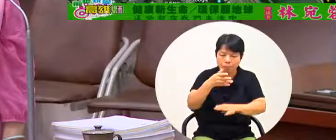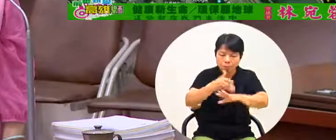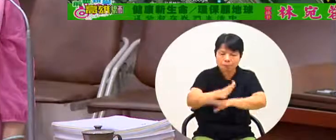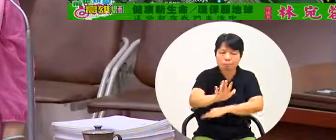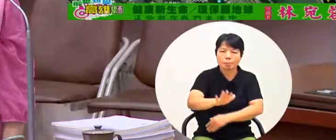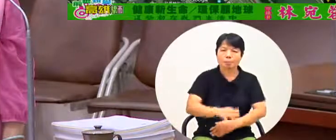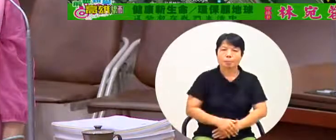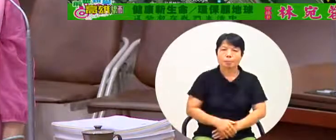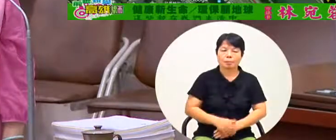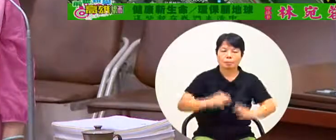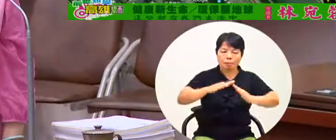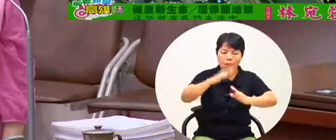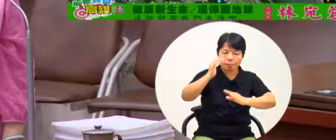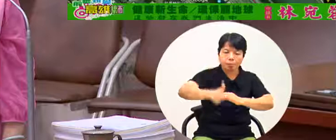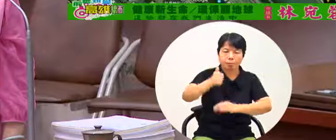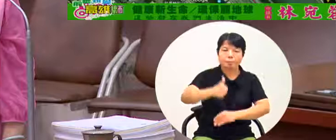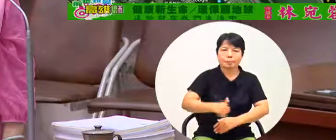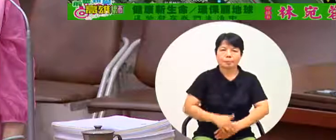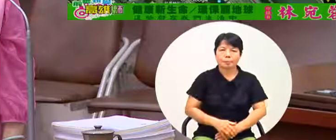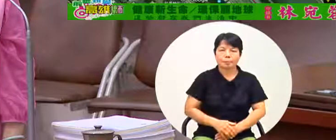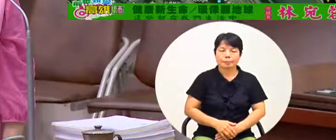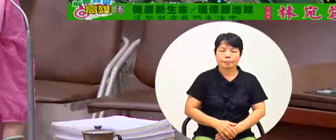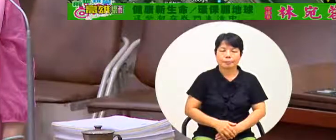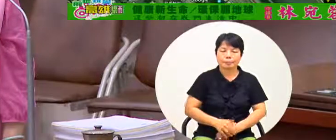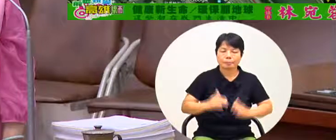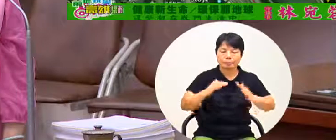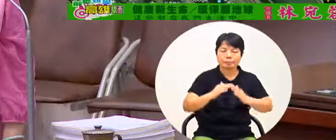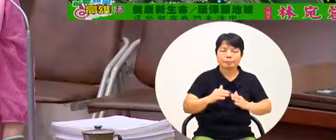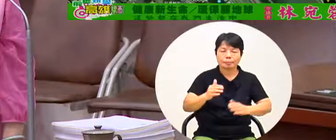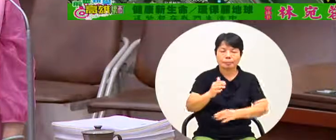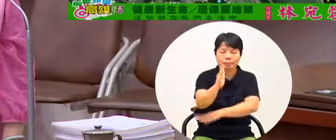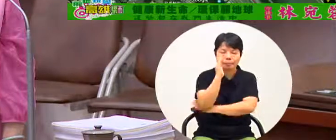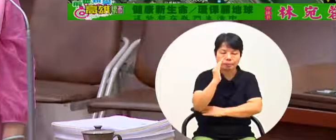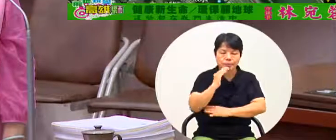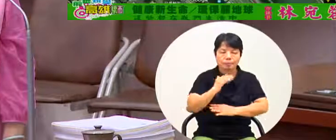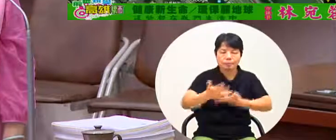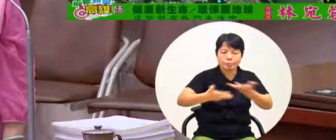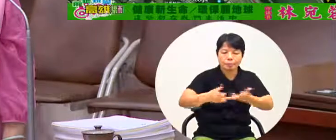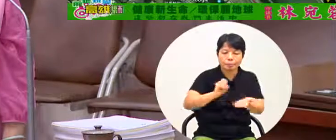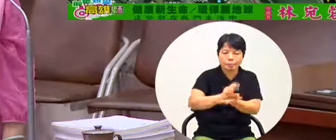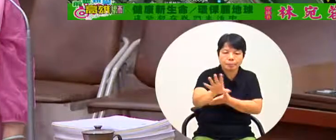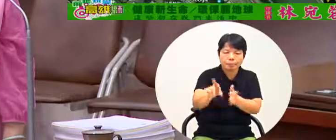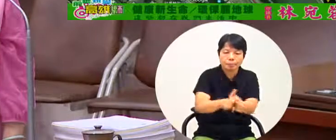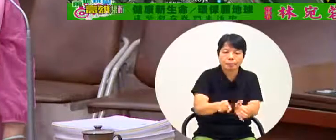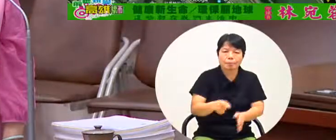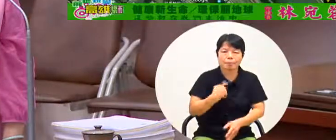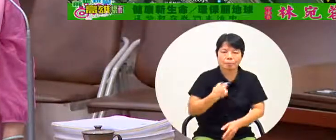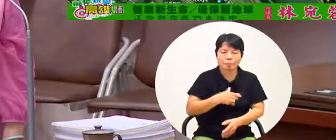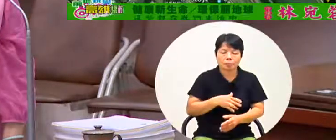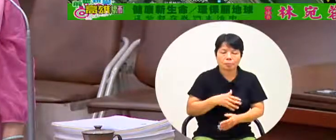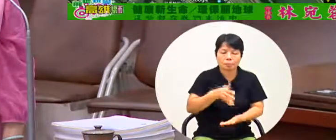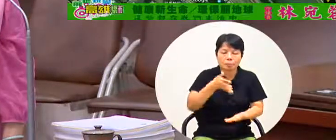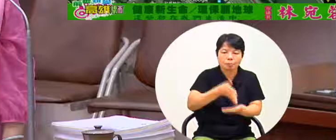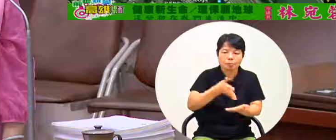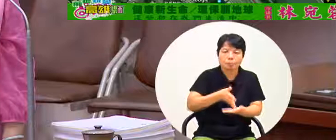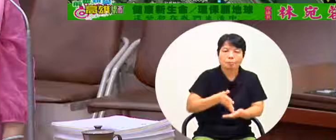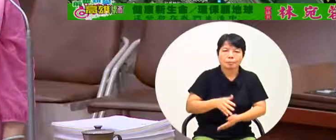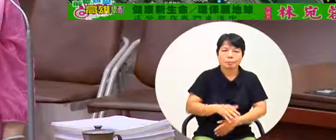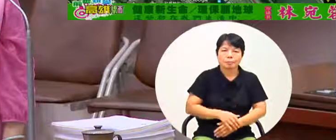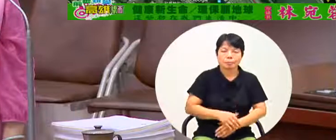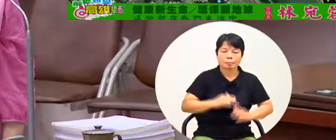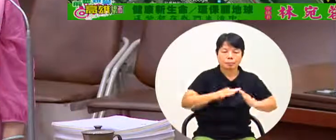啊，市政报告的时候，那我咨询的时候，市长说也有很多人在讲说，是不是